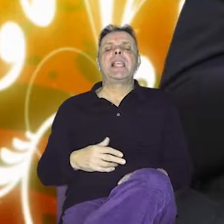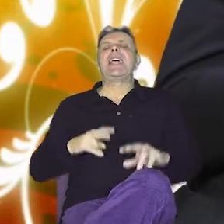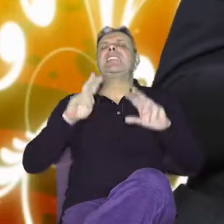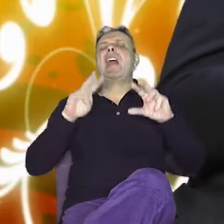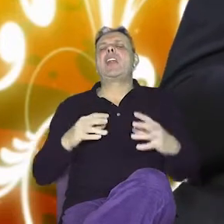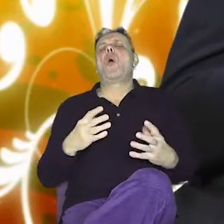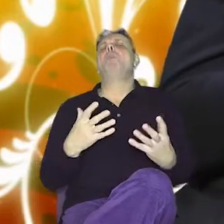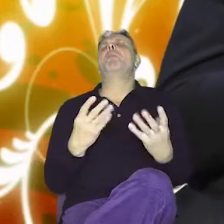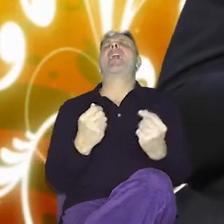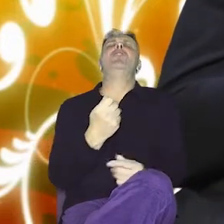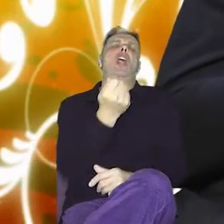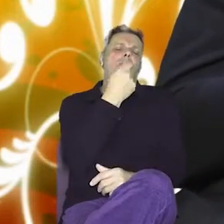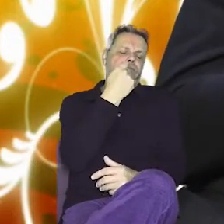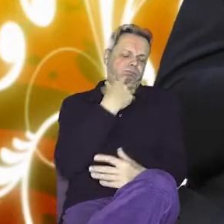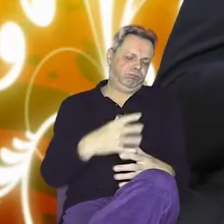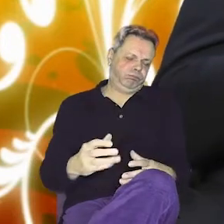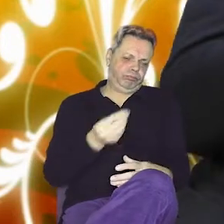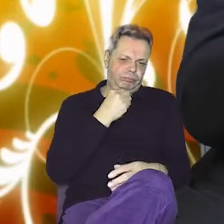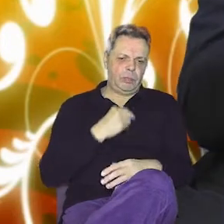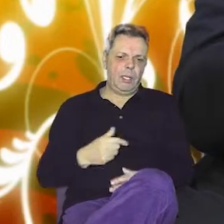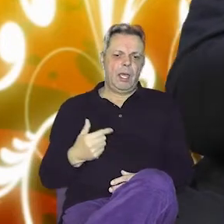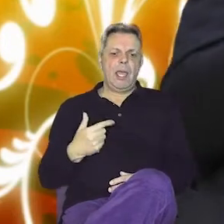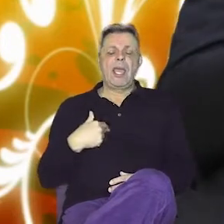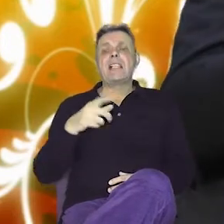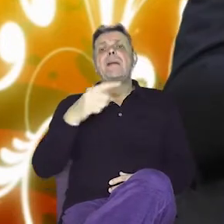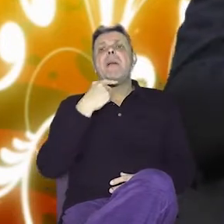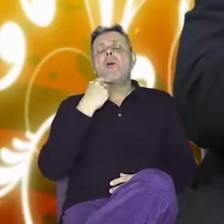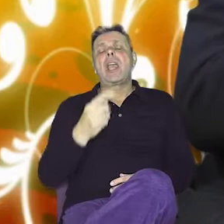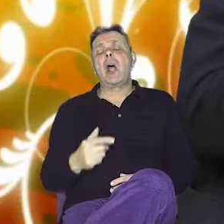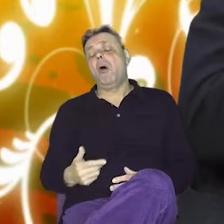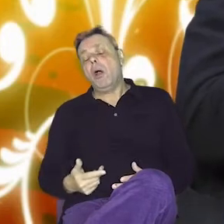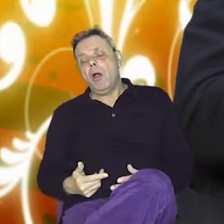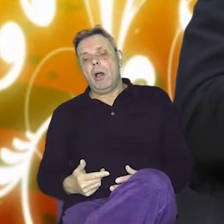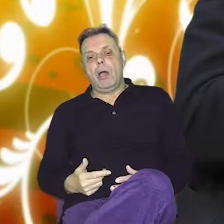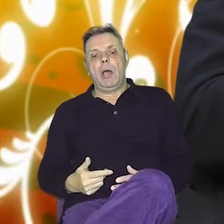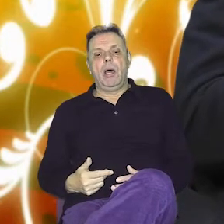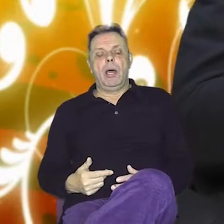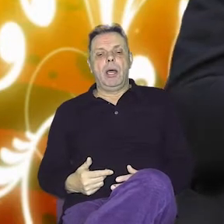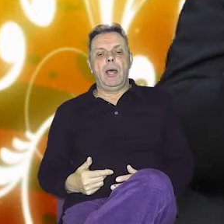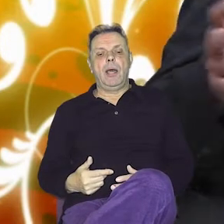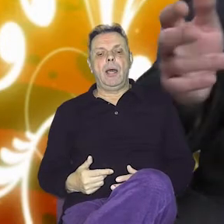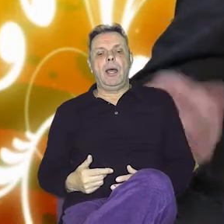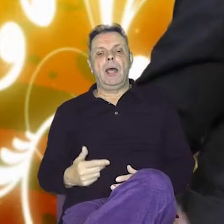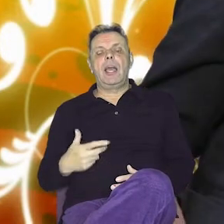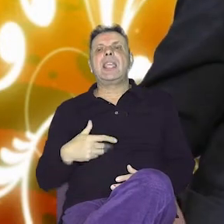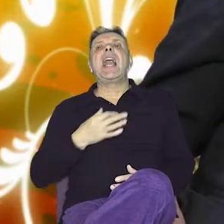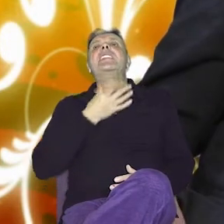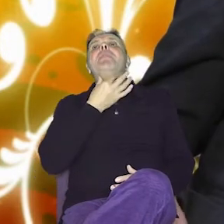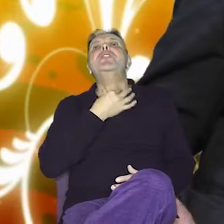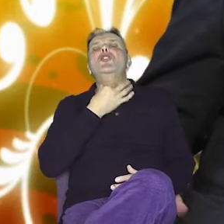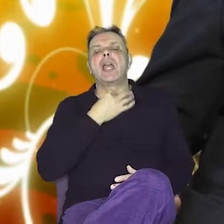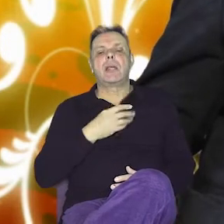stvarno sam se preždro te janjetine, da sam ja njemu ono, veli, čuje ovoga, veli, mante moj, veli, ja sam